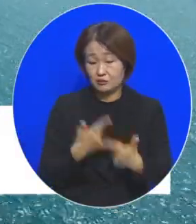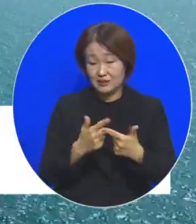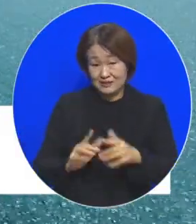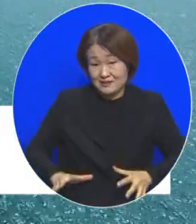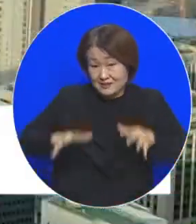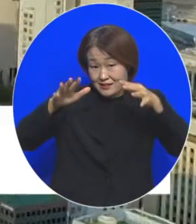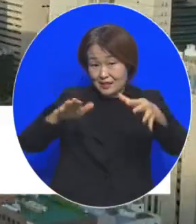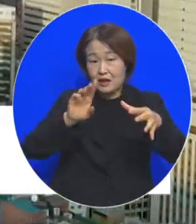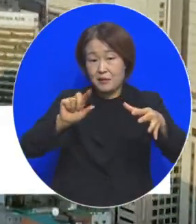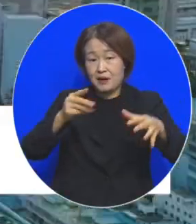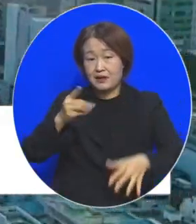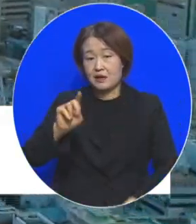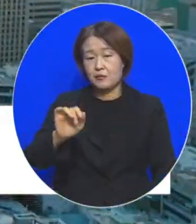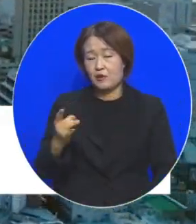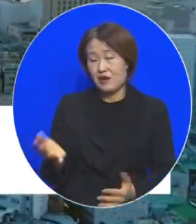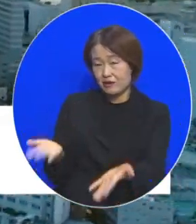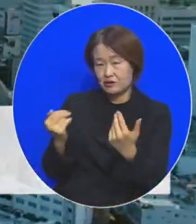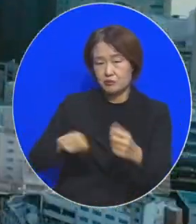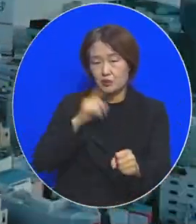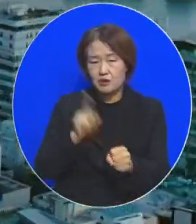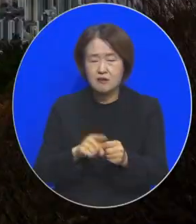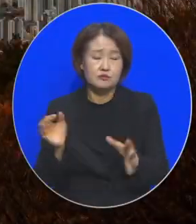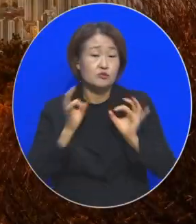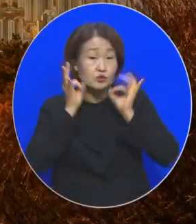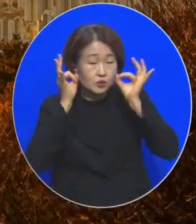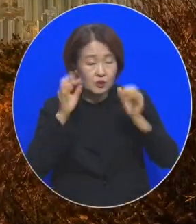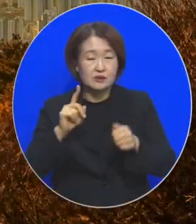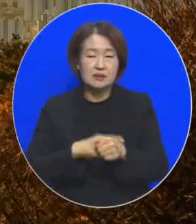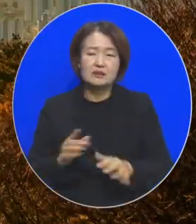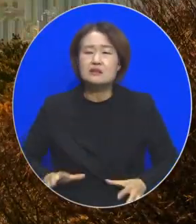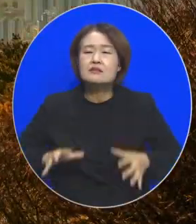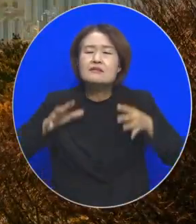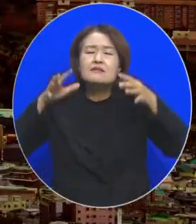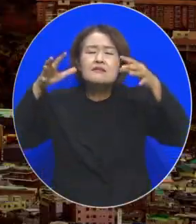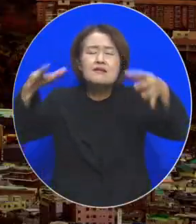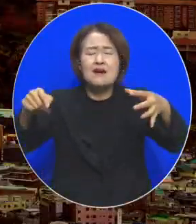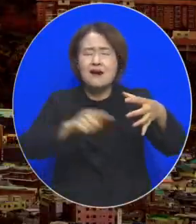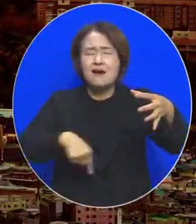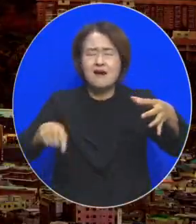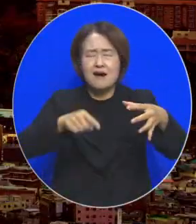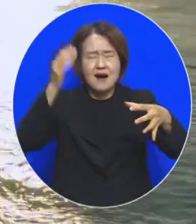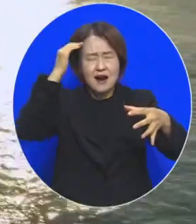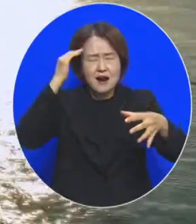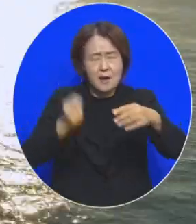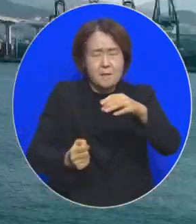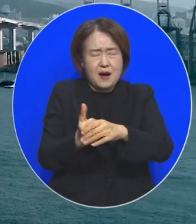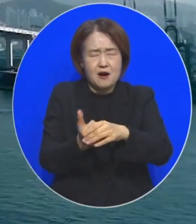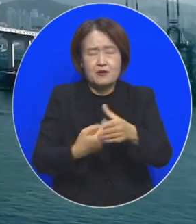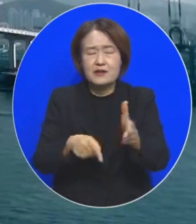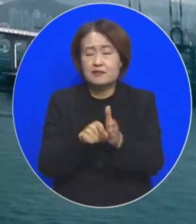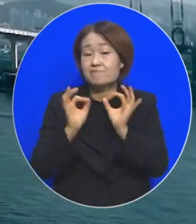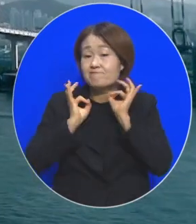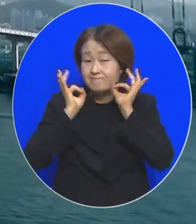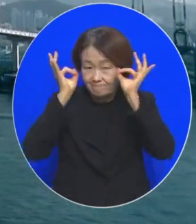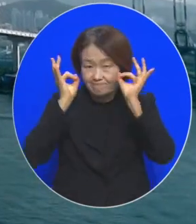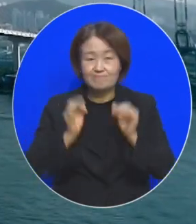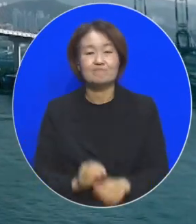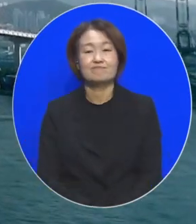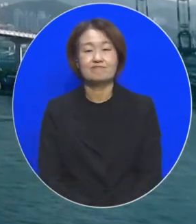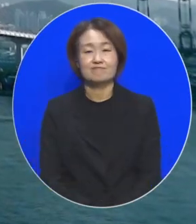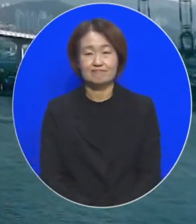부산세계박람회 유치를 위한 노력을 이어가는 등 글로벌 중추국과 실현을 위해 힘쓸 계획입니다 KTV